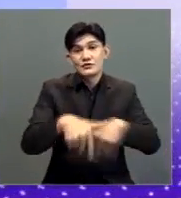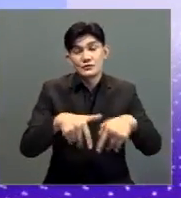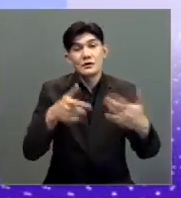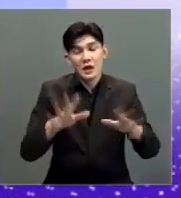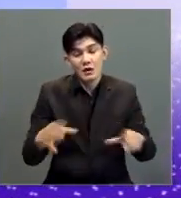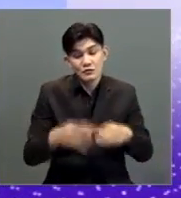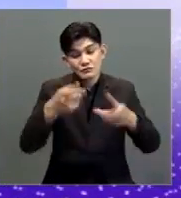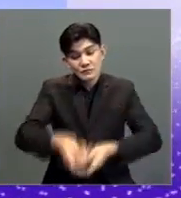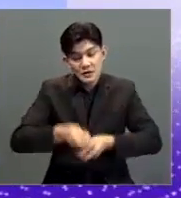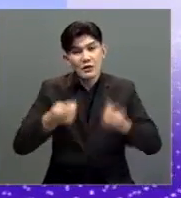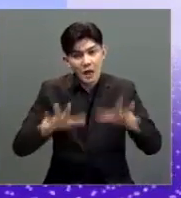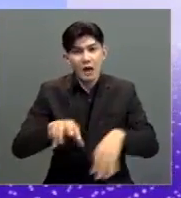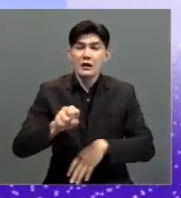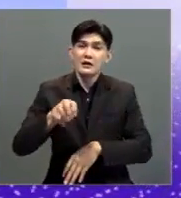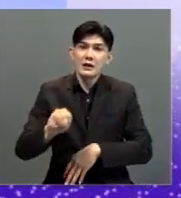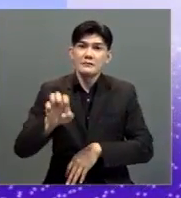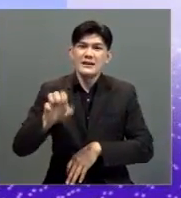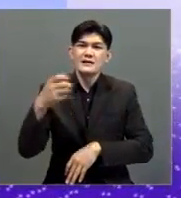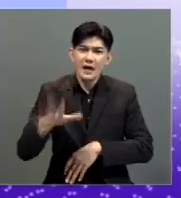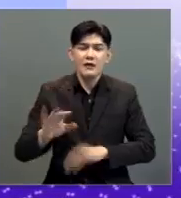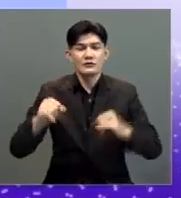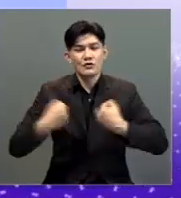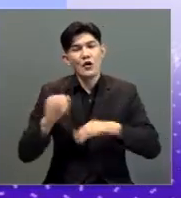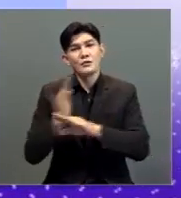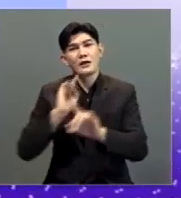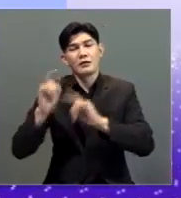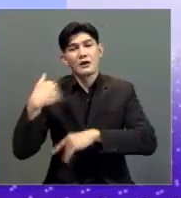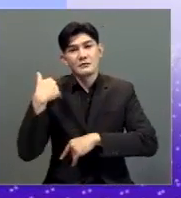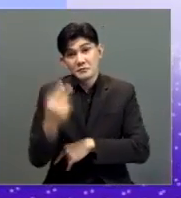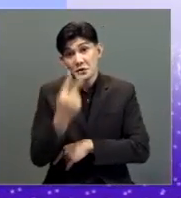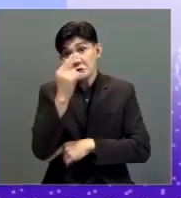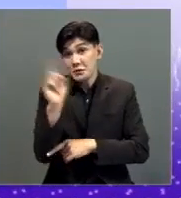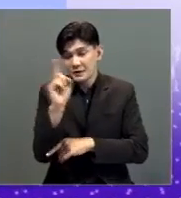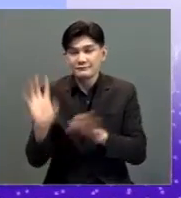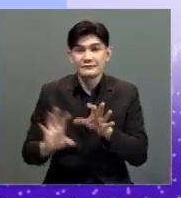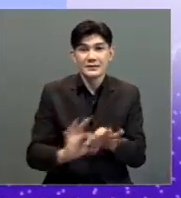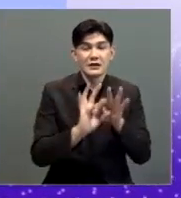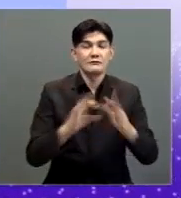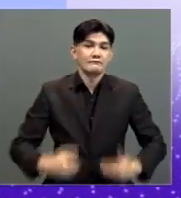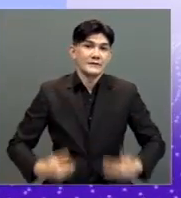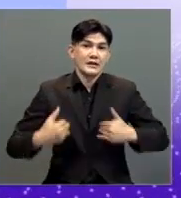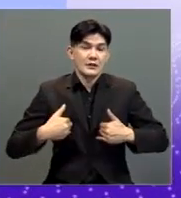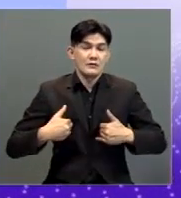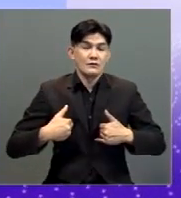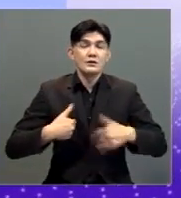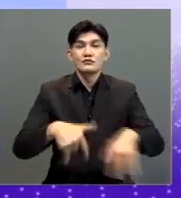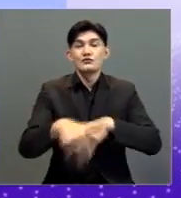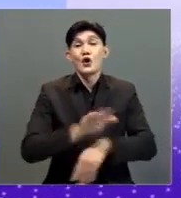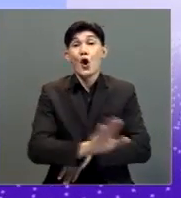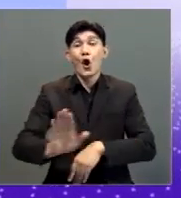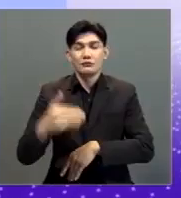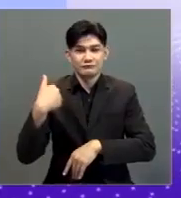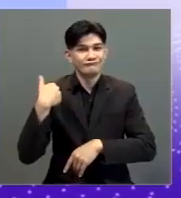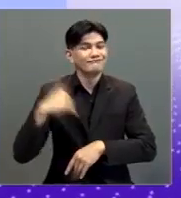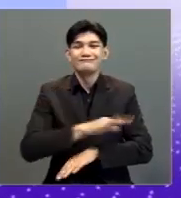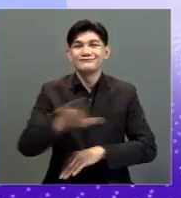นกลุ่มเกษตรกรกลุ่ม SME กลุ่มผู้ประกอบการต่างๆมาดูในส่วนของการใช้ชีวิตของภาคประชาชนอย่างเ